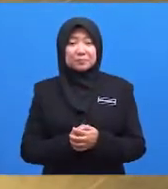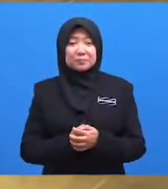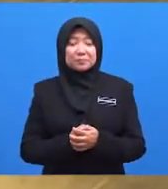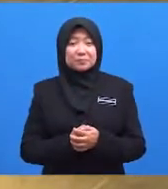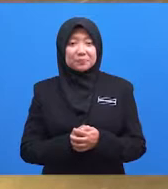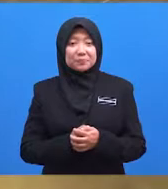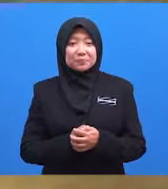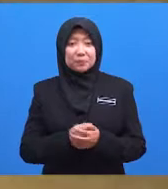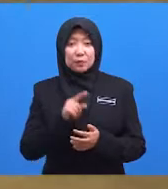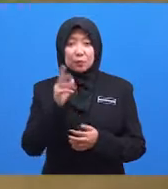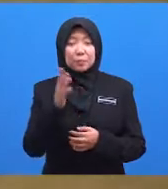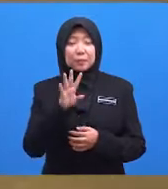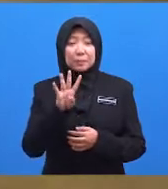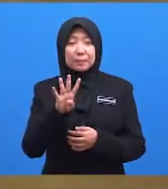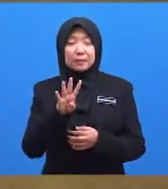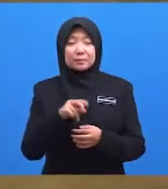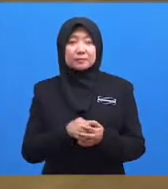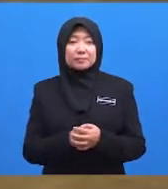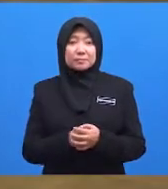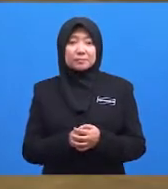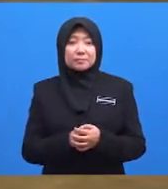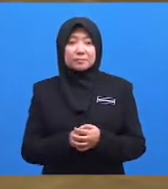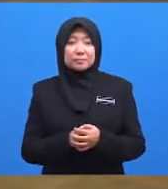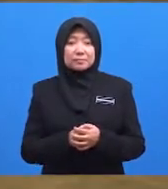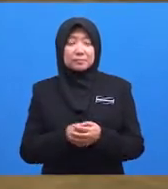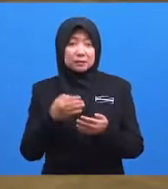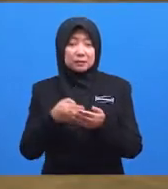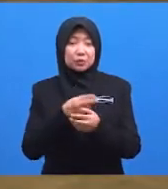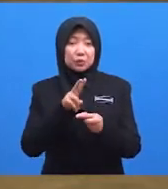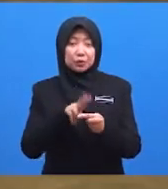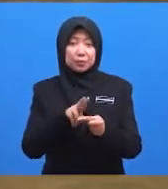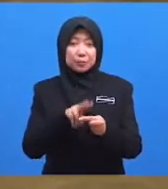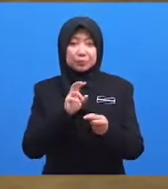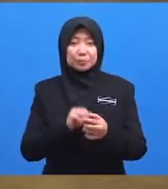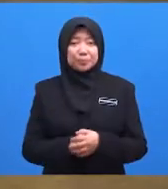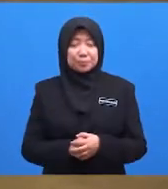Keenam, 1/4 camca teh atau teaspoon garam.